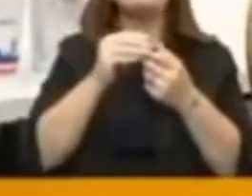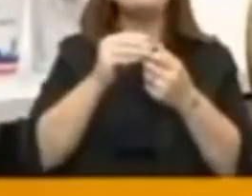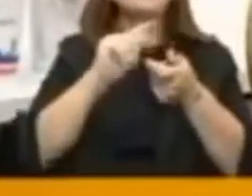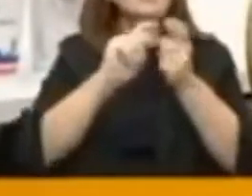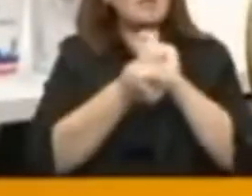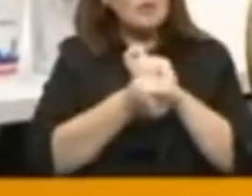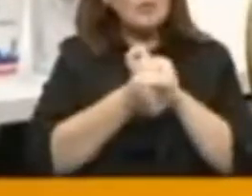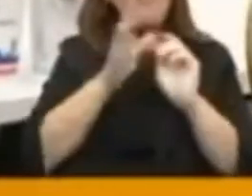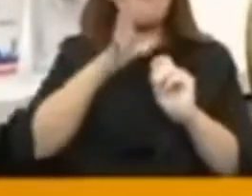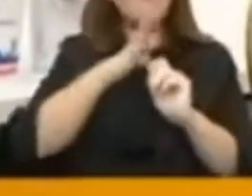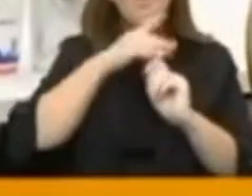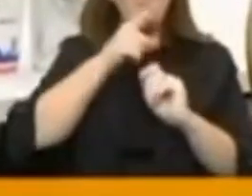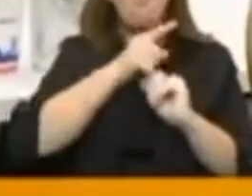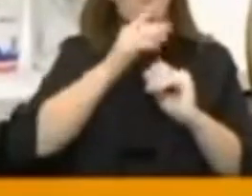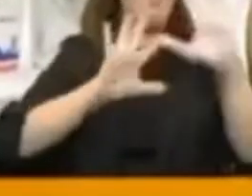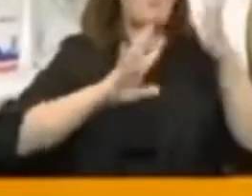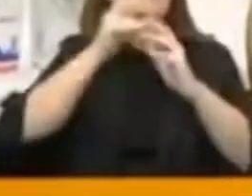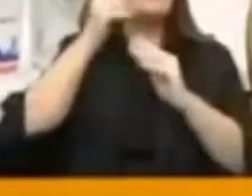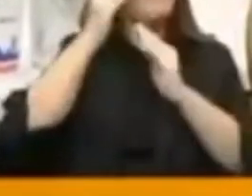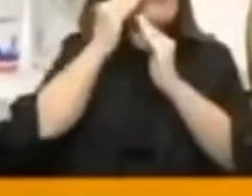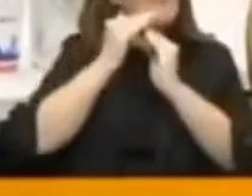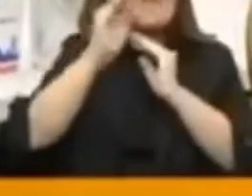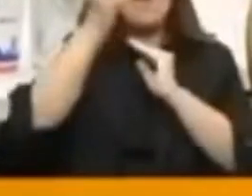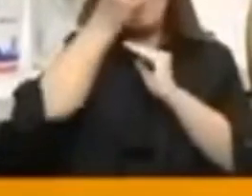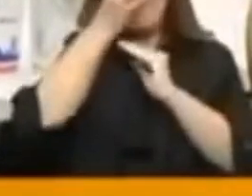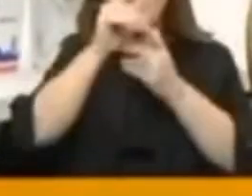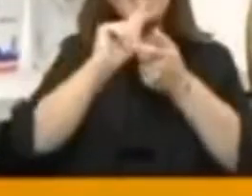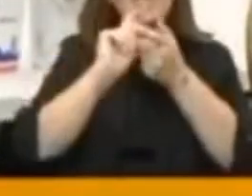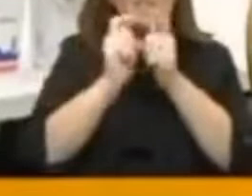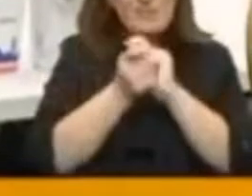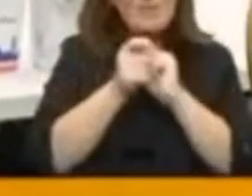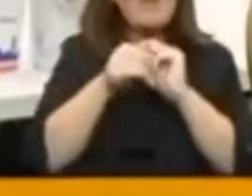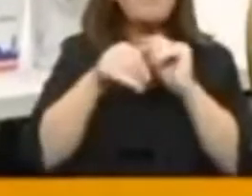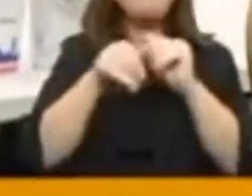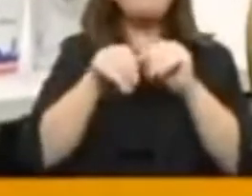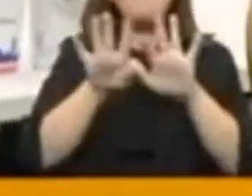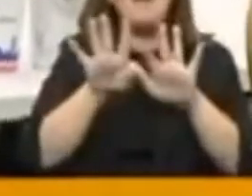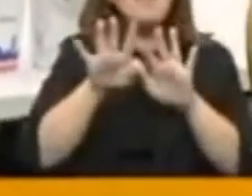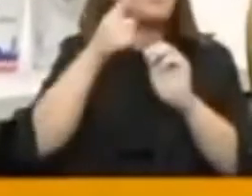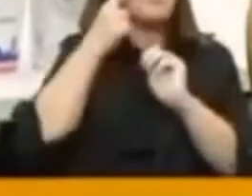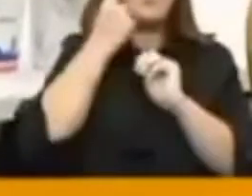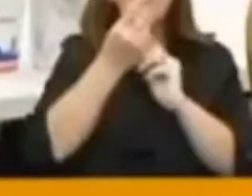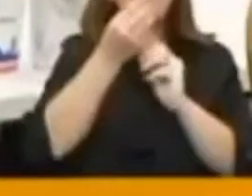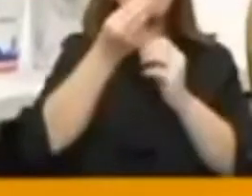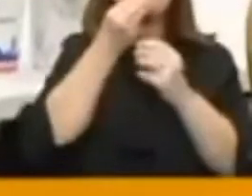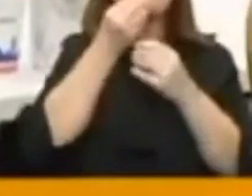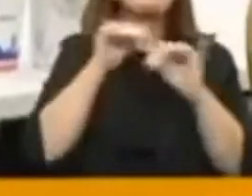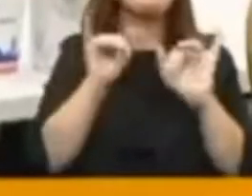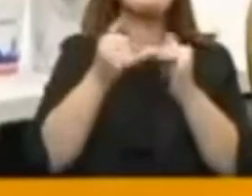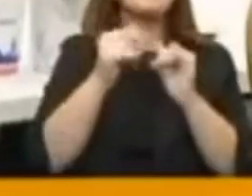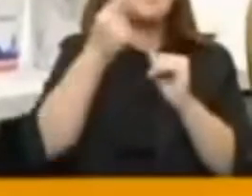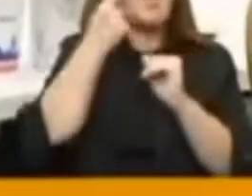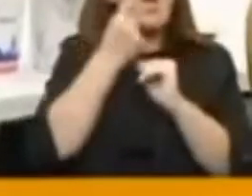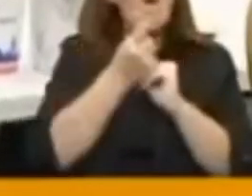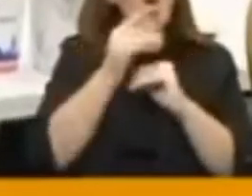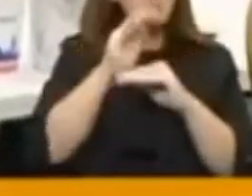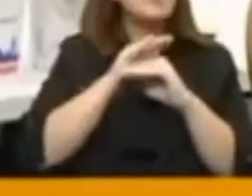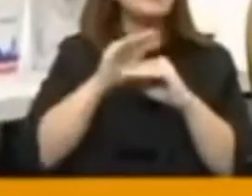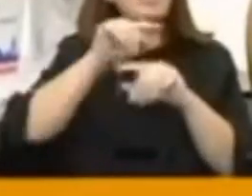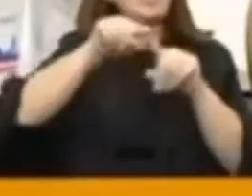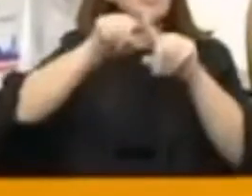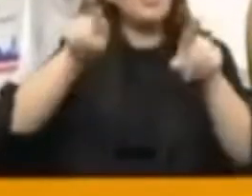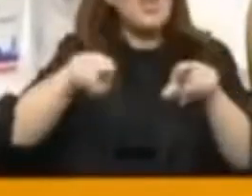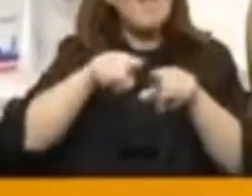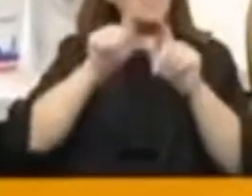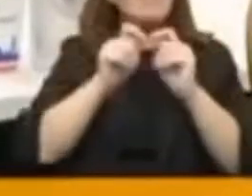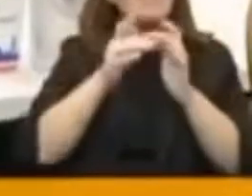orada. Çayırı millet bahçesine çevirmek yerine mesire alanı olarak çevre düzenlemesini yapabilirsiniz.